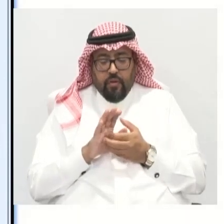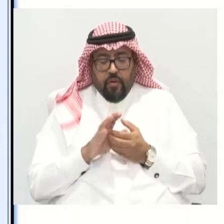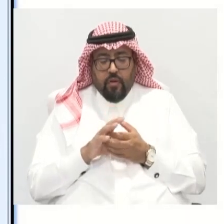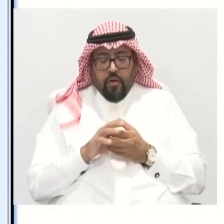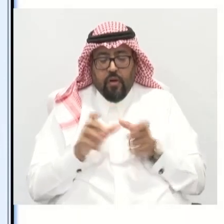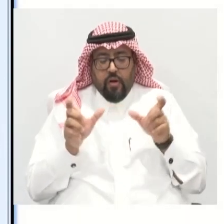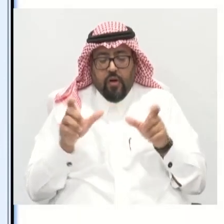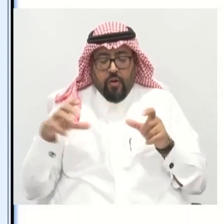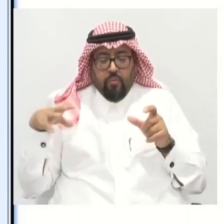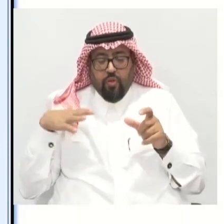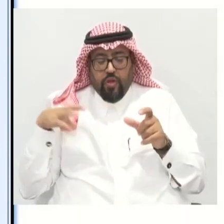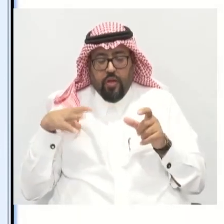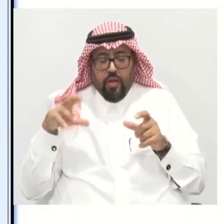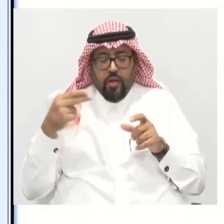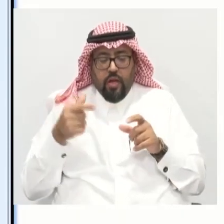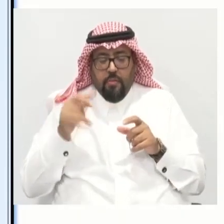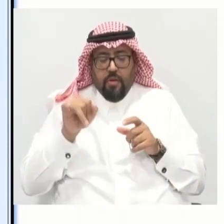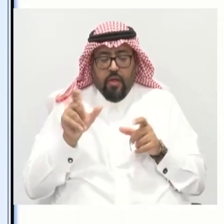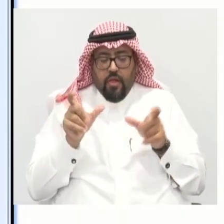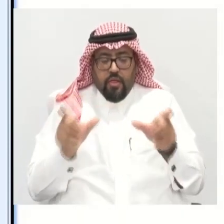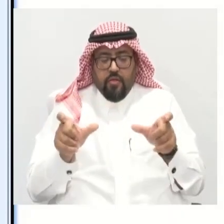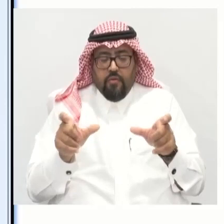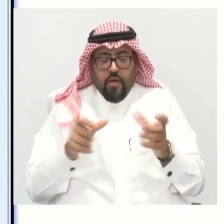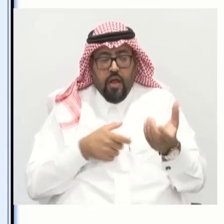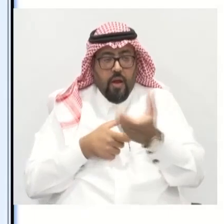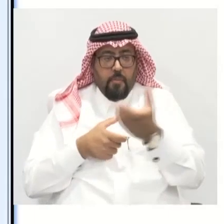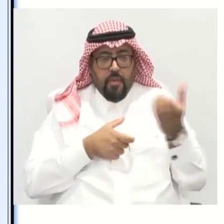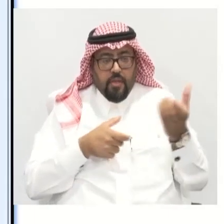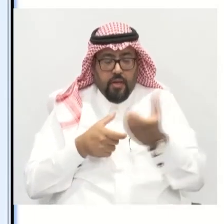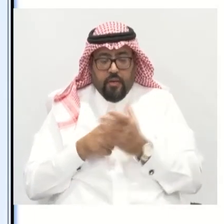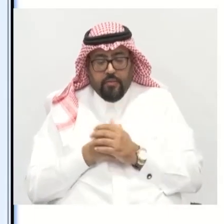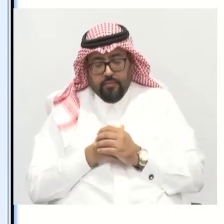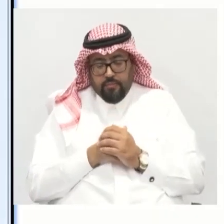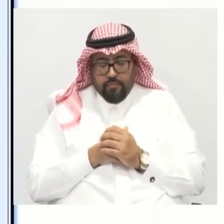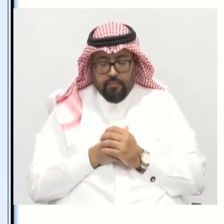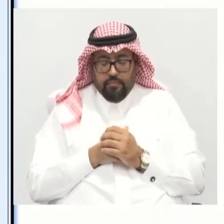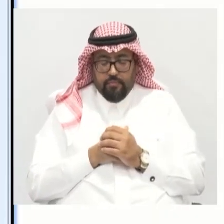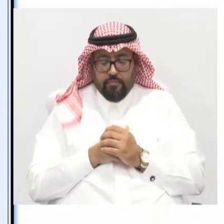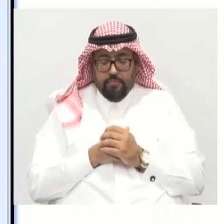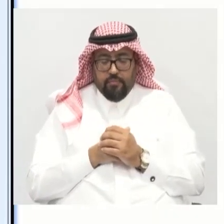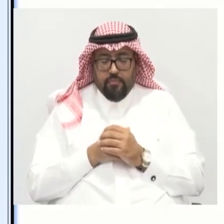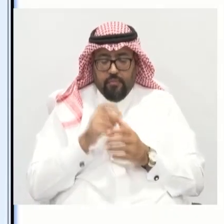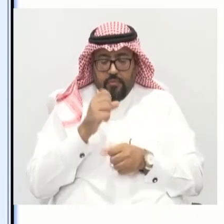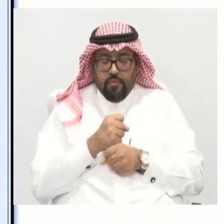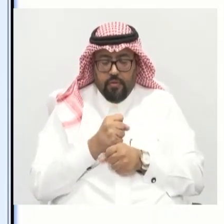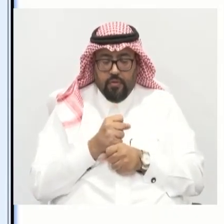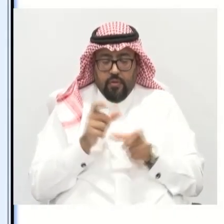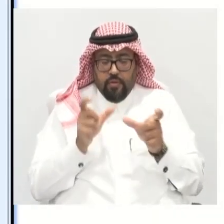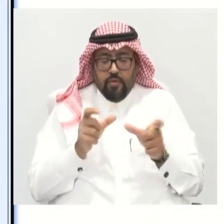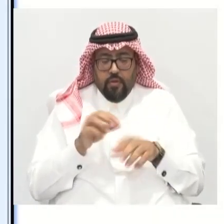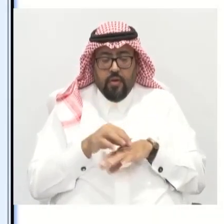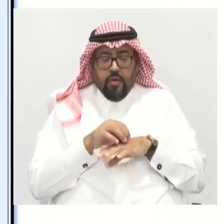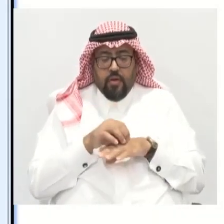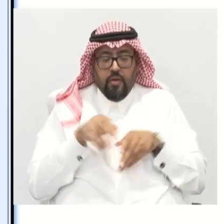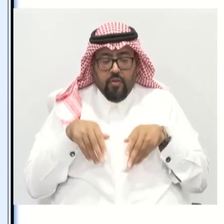احسنتم هي المديريه العامه للدفاع المدني تتولى المحافظه على سلامه الناس في